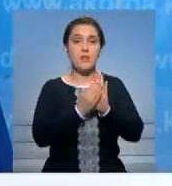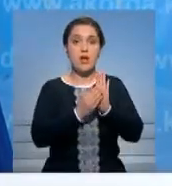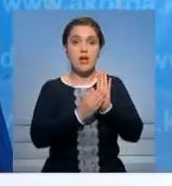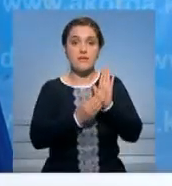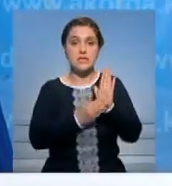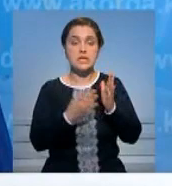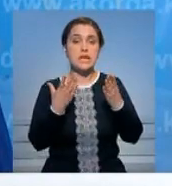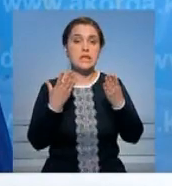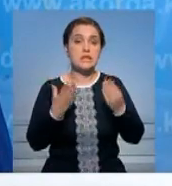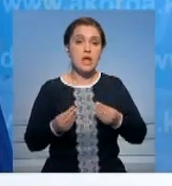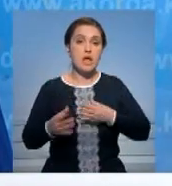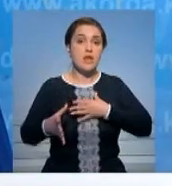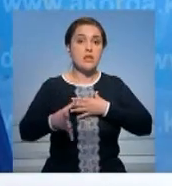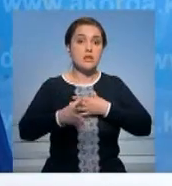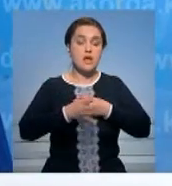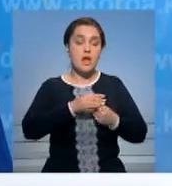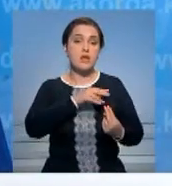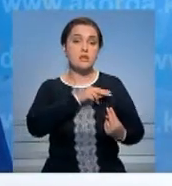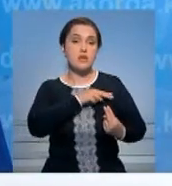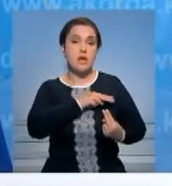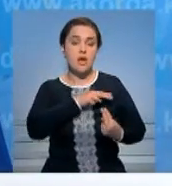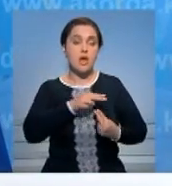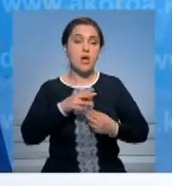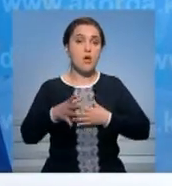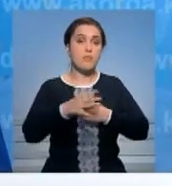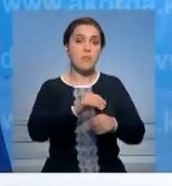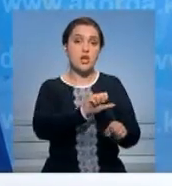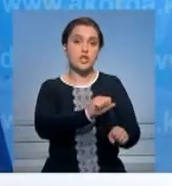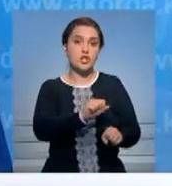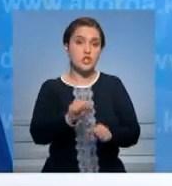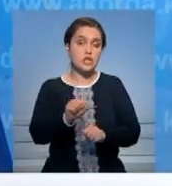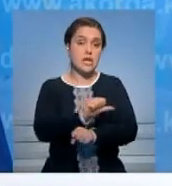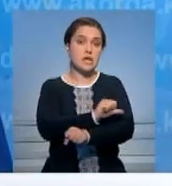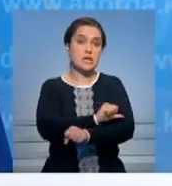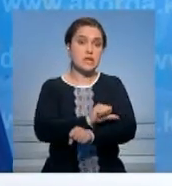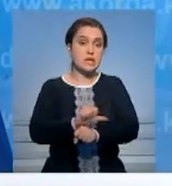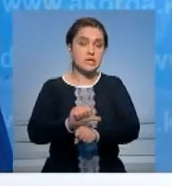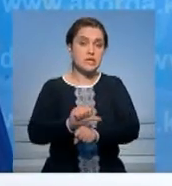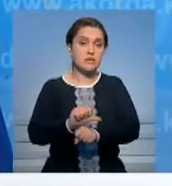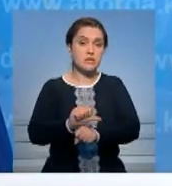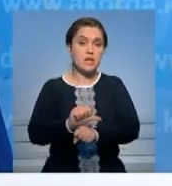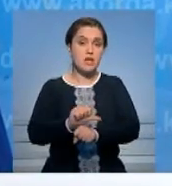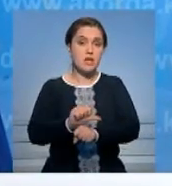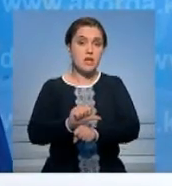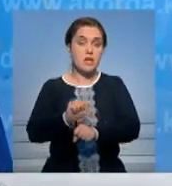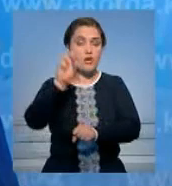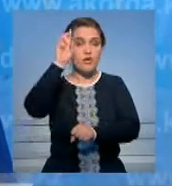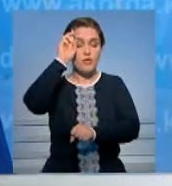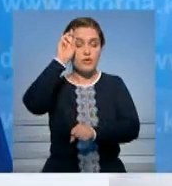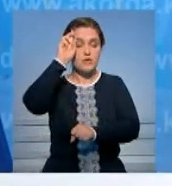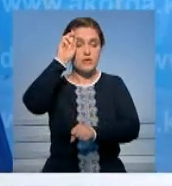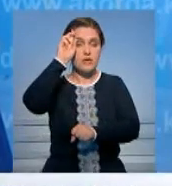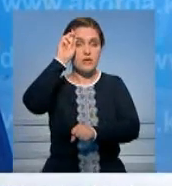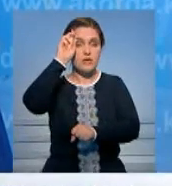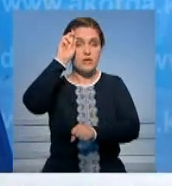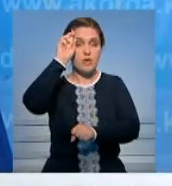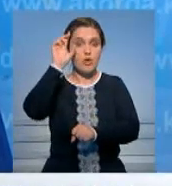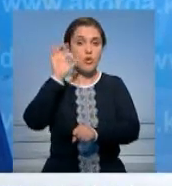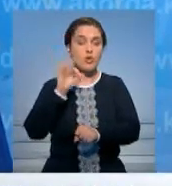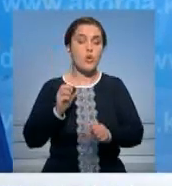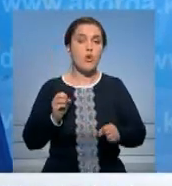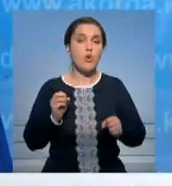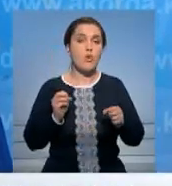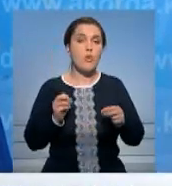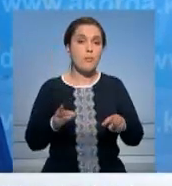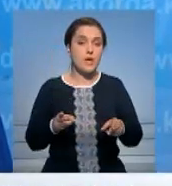Это и совместная защита наших рубежей от общих угроз